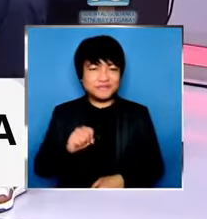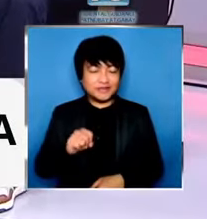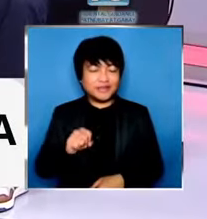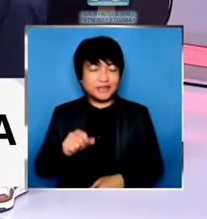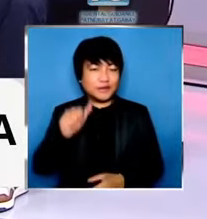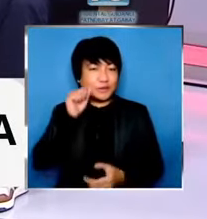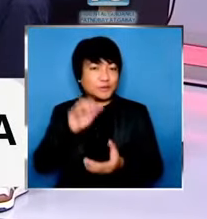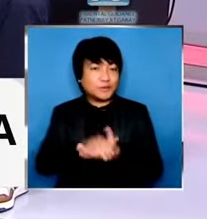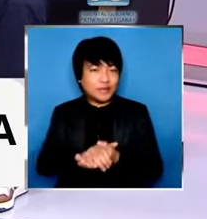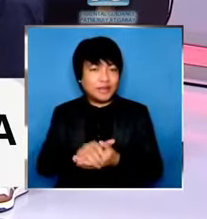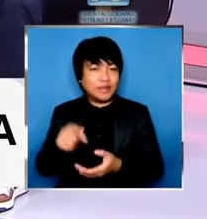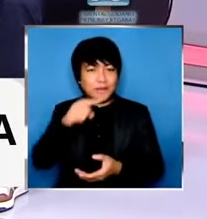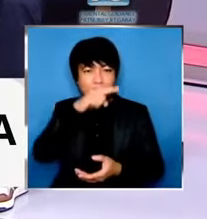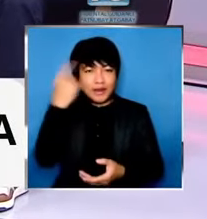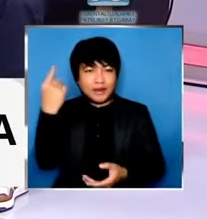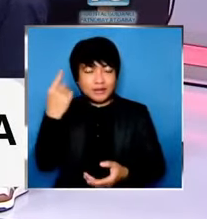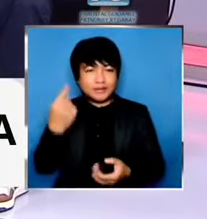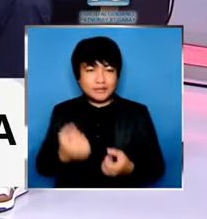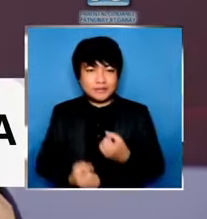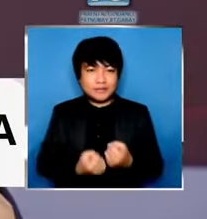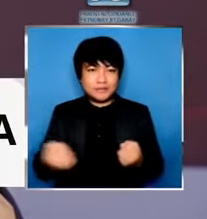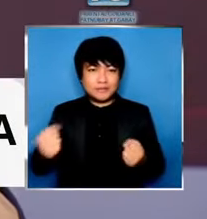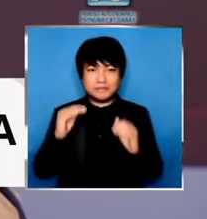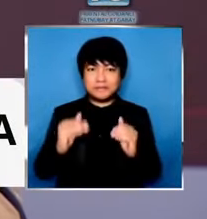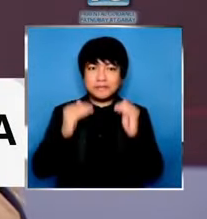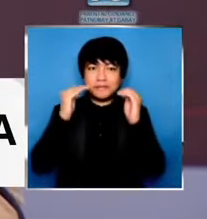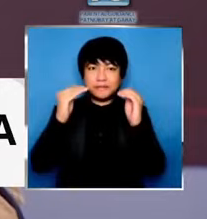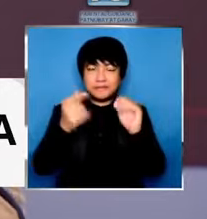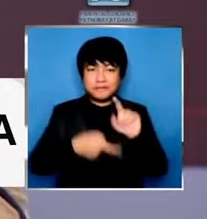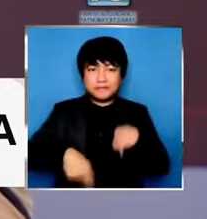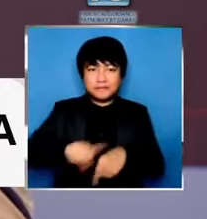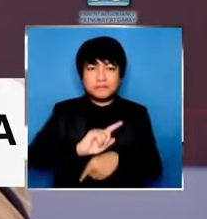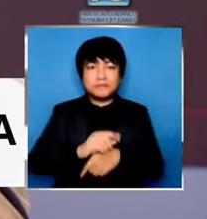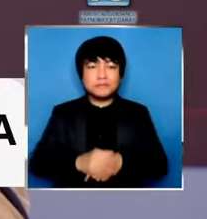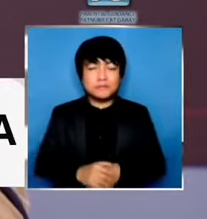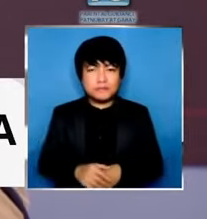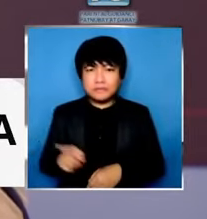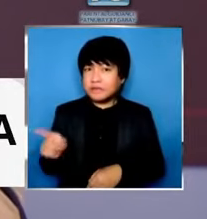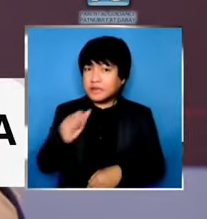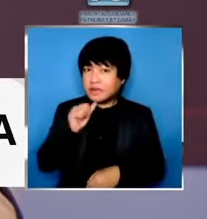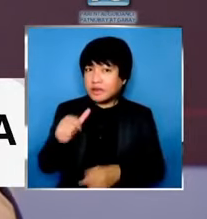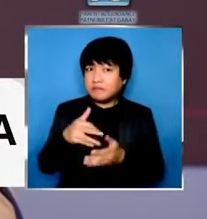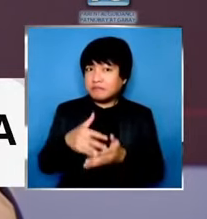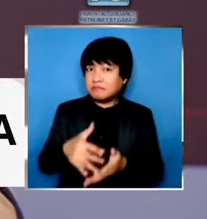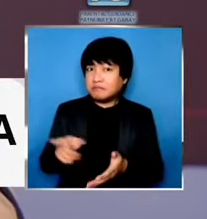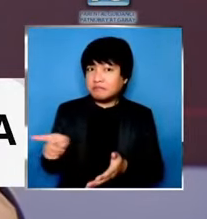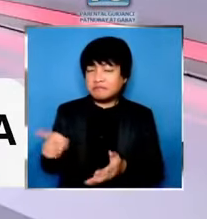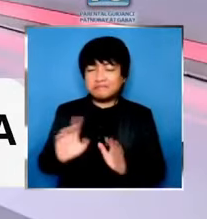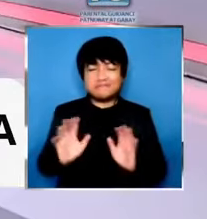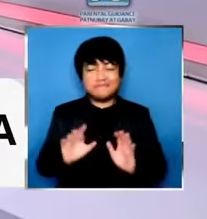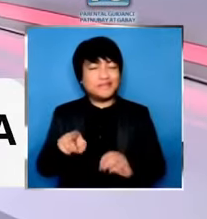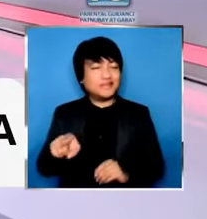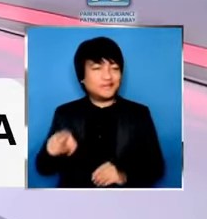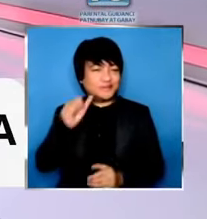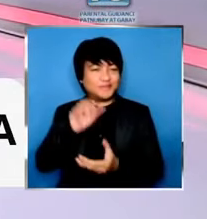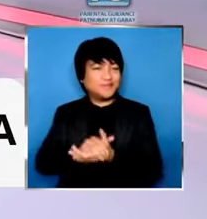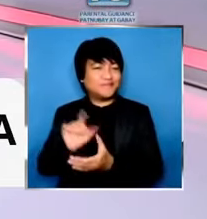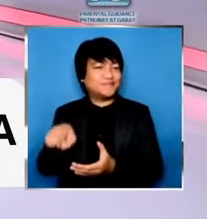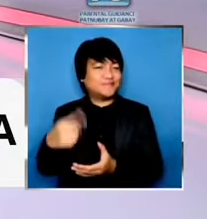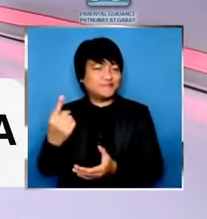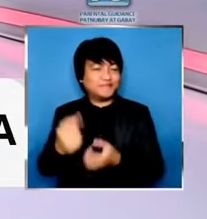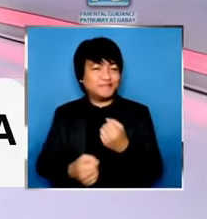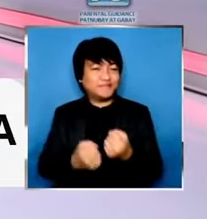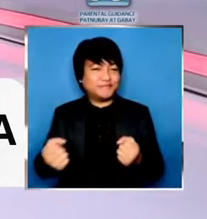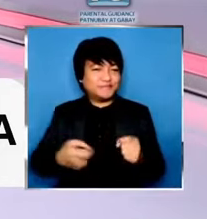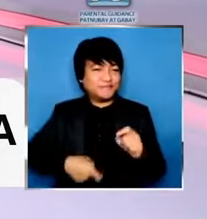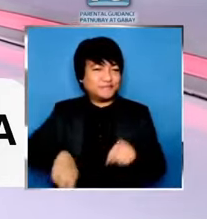Buti, di, nag-aral ka, hindi ka rin nag-aral ng ano? Nung, taekwondo? Taekwondo. Hindi. Hindi na, siya na lang. Siya lang, siya lang. Pero buti ina-admit mo na takusa ka.